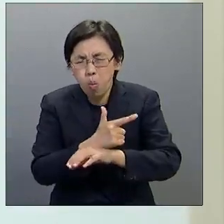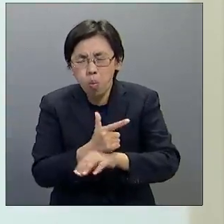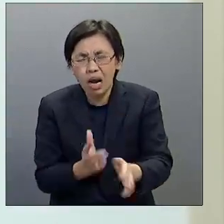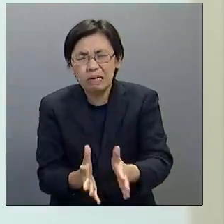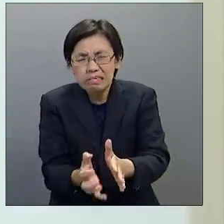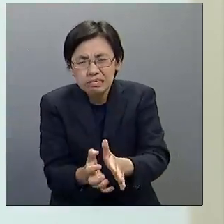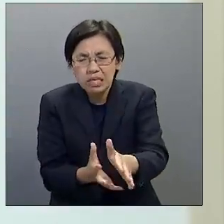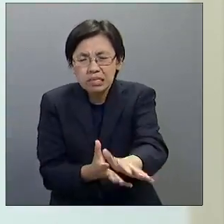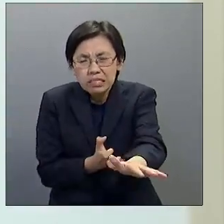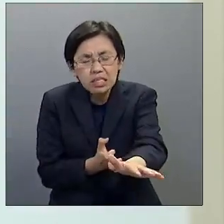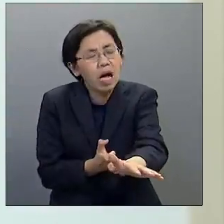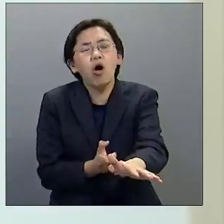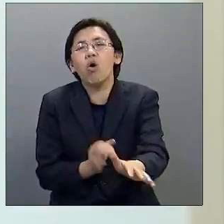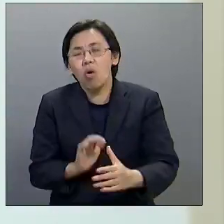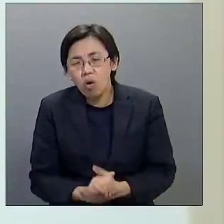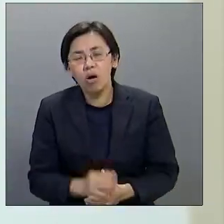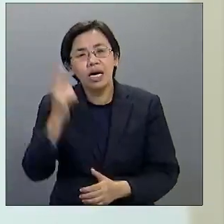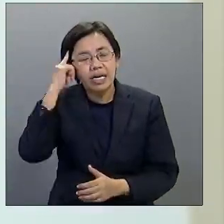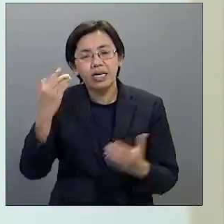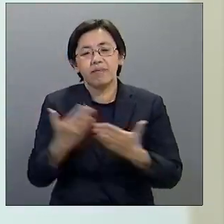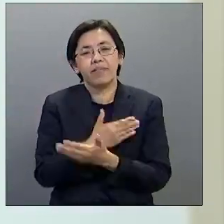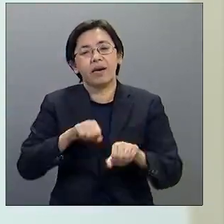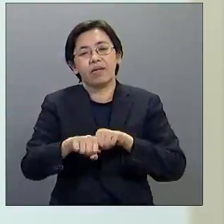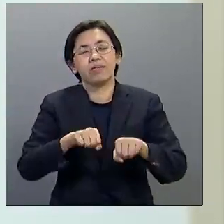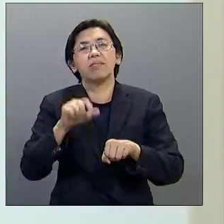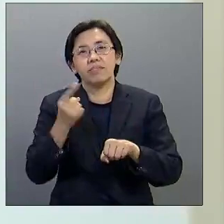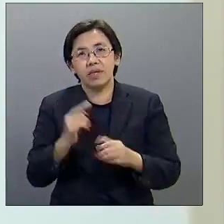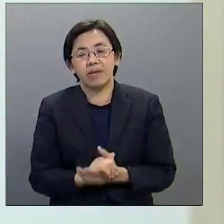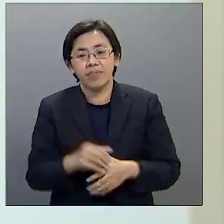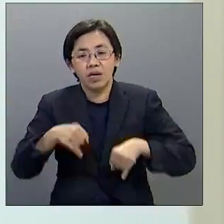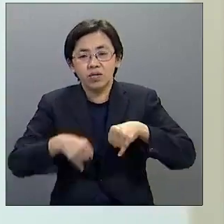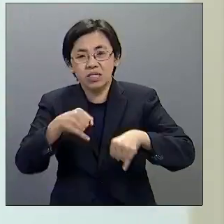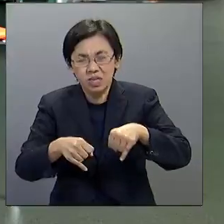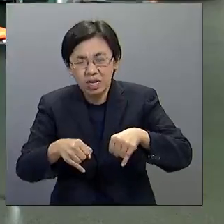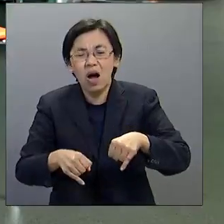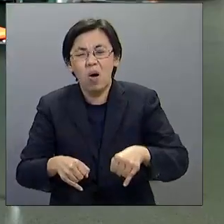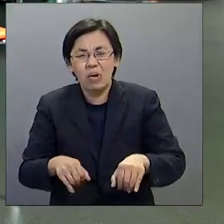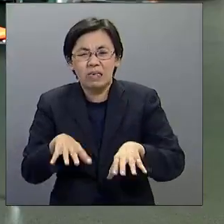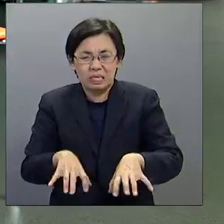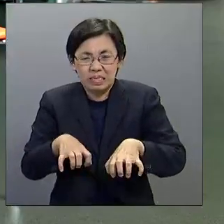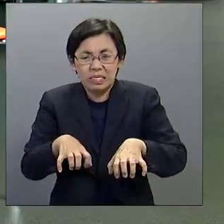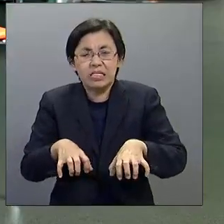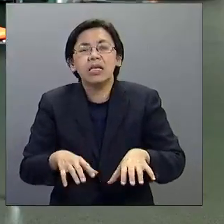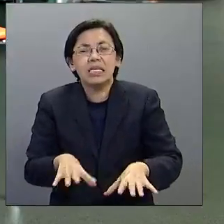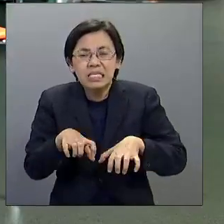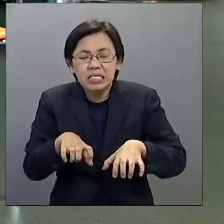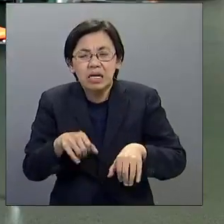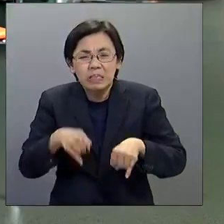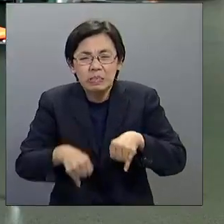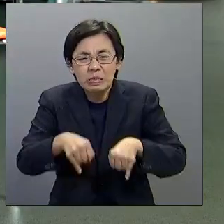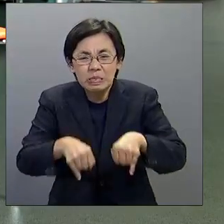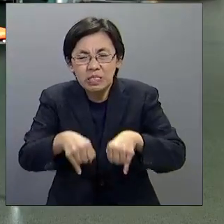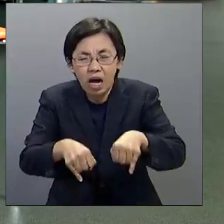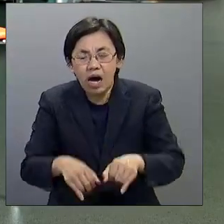ำงานของตัวกล้ามเนื้อน่องหรือกล้ามเนื้อเท้าอย่างส้นสูงอะค่ะกล้ามเนื้อน่องจะทำงานมาก เต็ม นะคะใช่เพราะว่ามันจะเหมือนเร